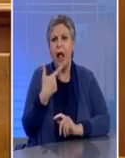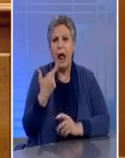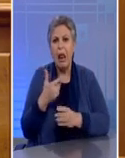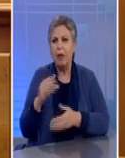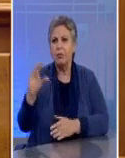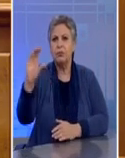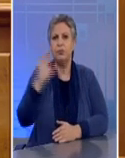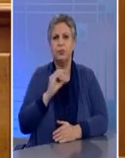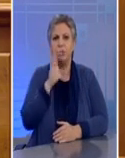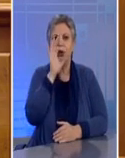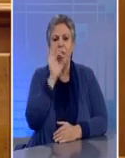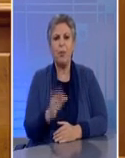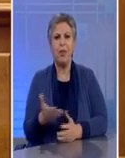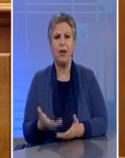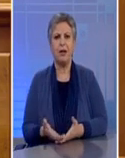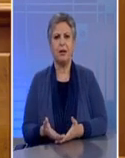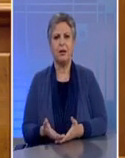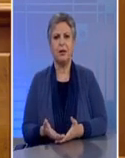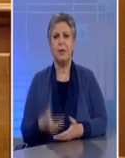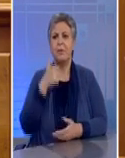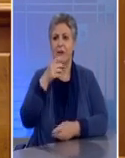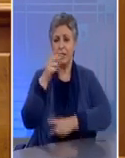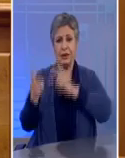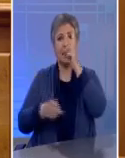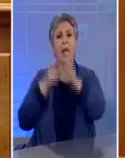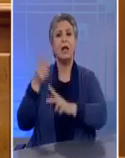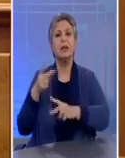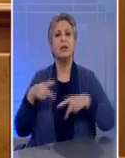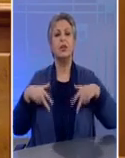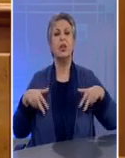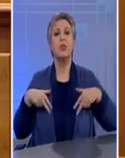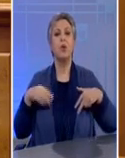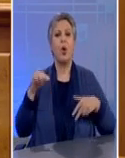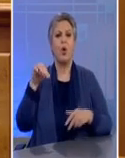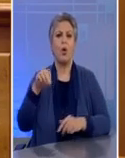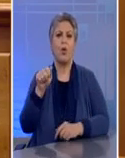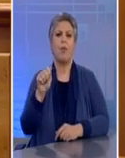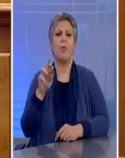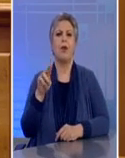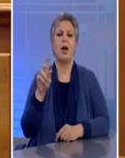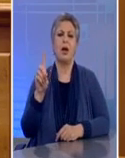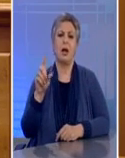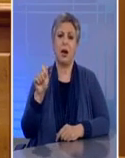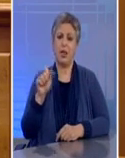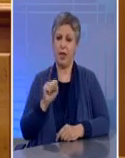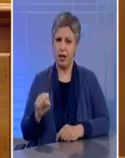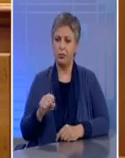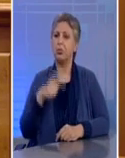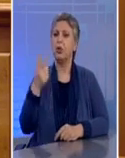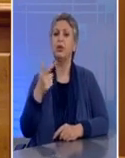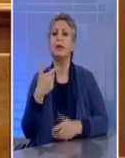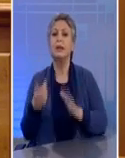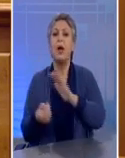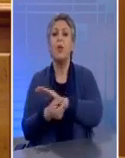επενδύσει. Κατηγορείται τον κύριο Μάρδα ότι θα βρει στους πρόσφυγες